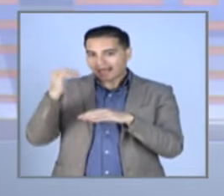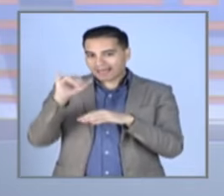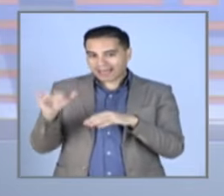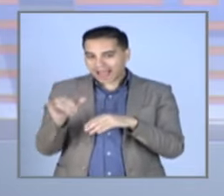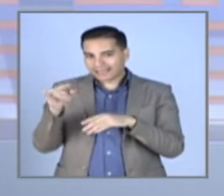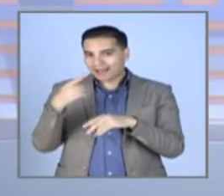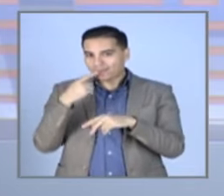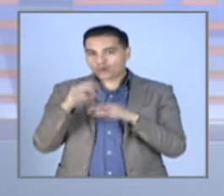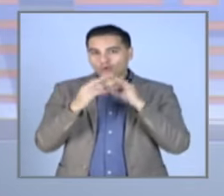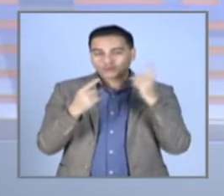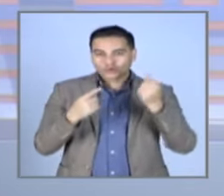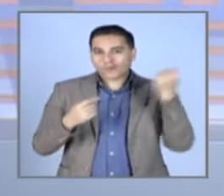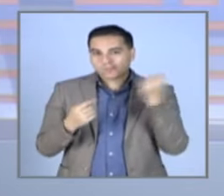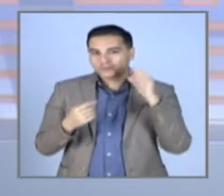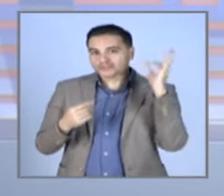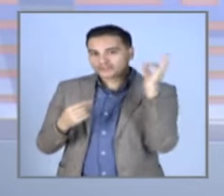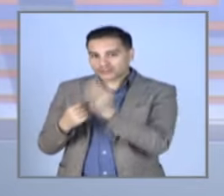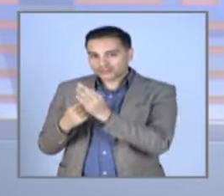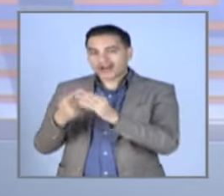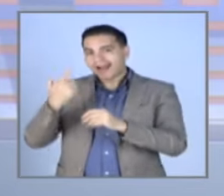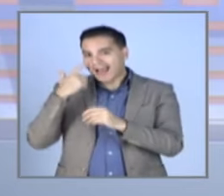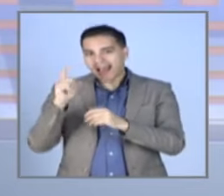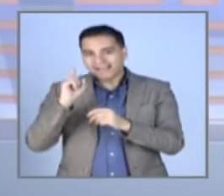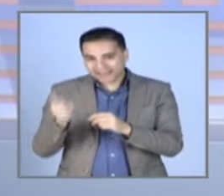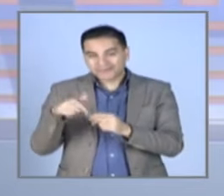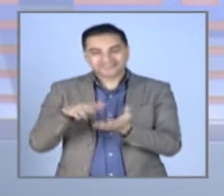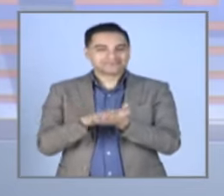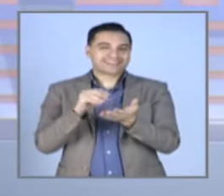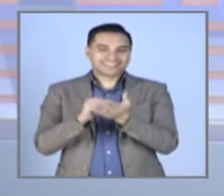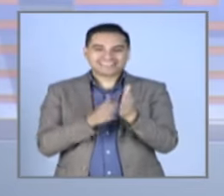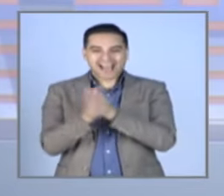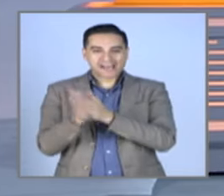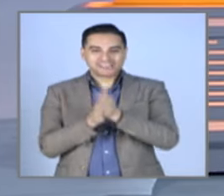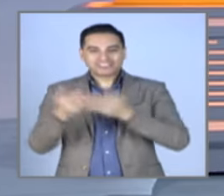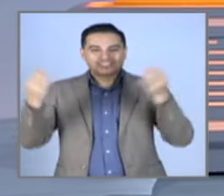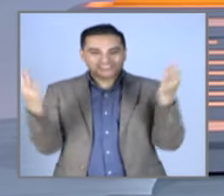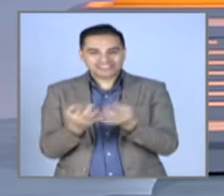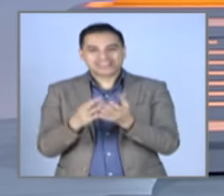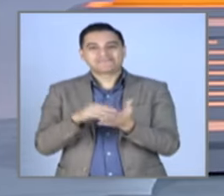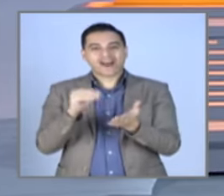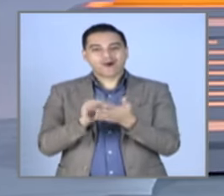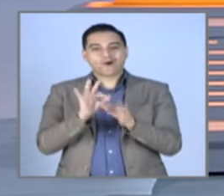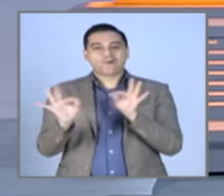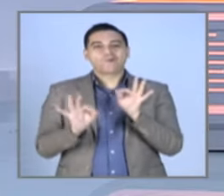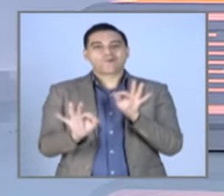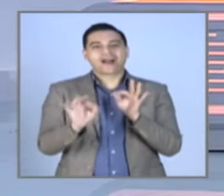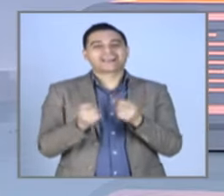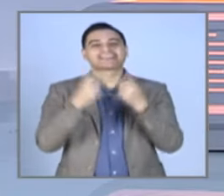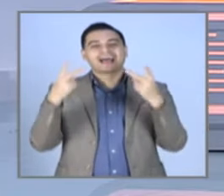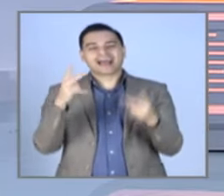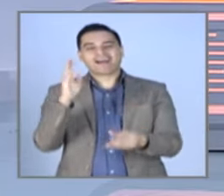عيله بسيوني مستعده، عشان كده بدايه الموسم بدايه قويه ومقلقه جدا، نهائي مبكر.